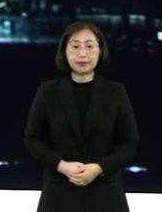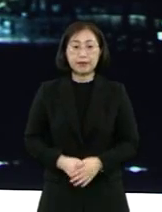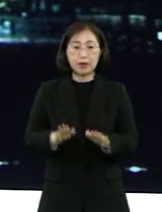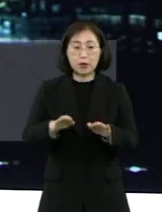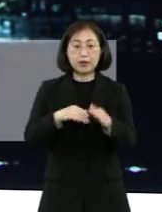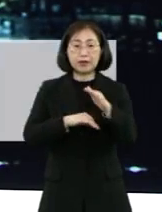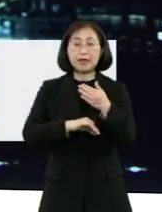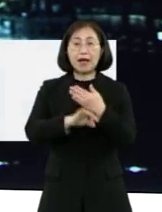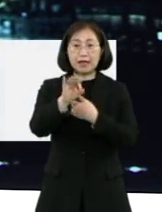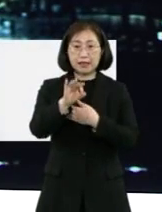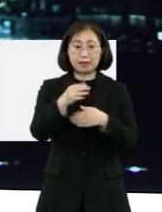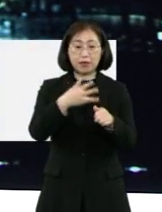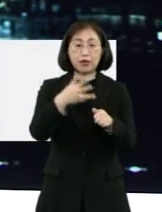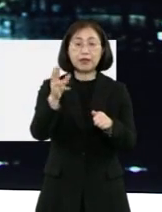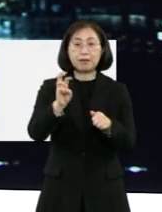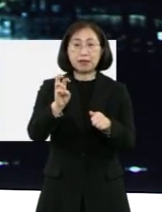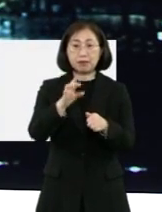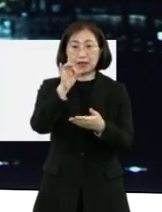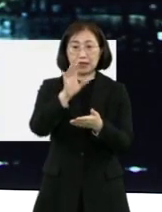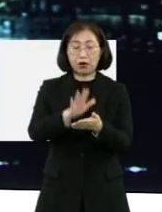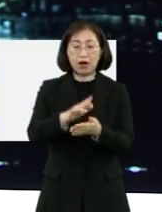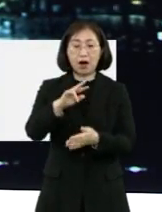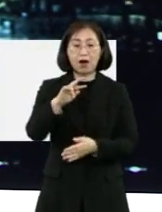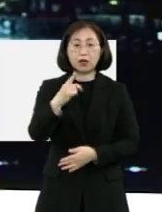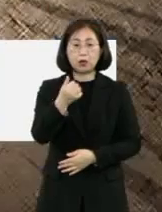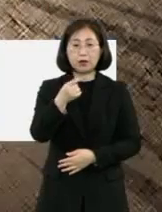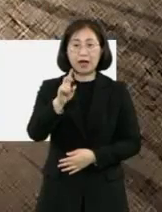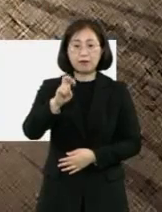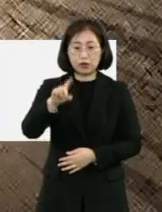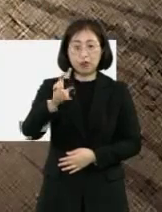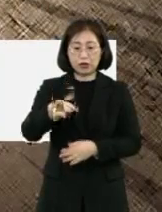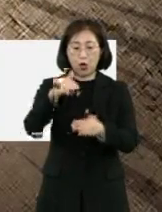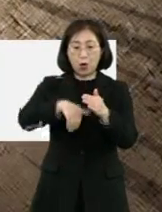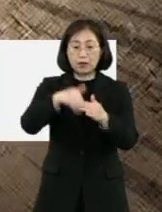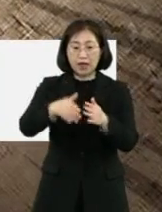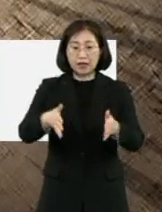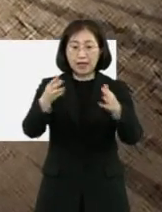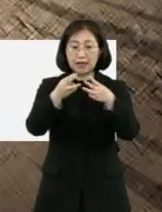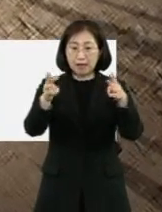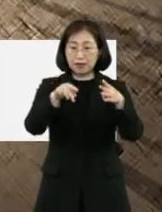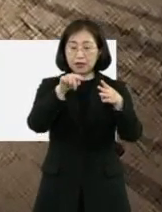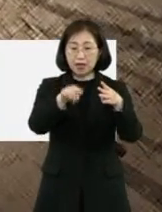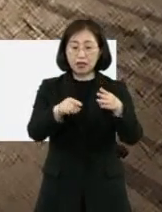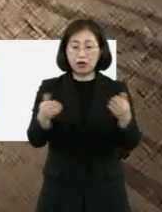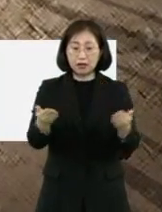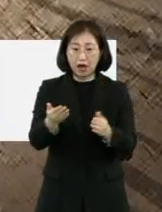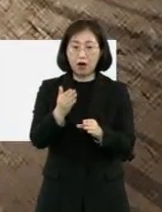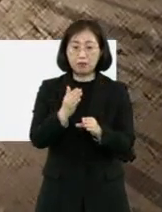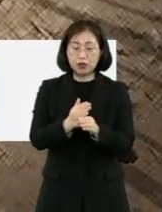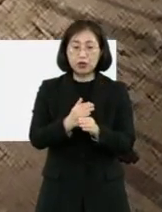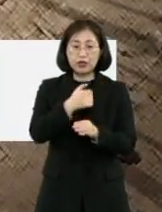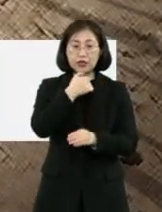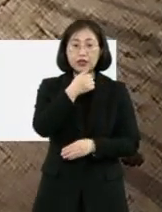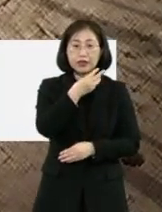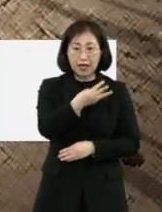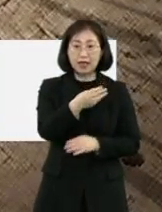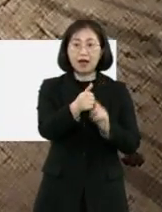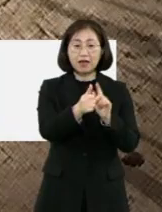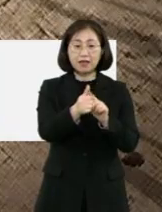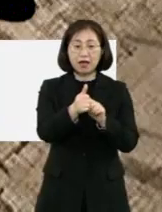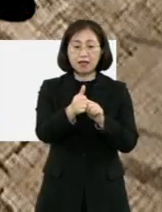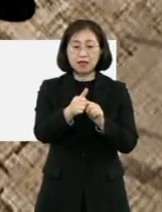오늘 오전 8시 반쯤 천안시 동남구 근린상가 공사현장 3층에서 작업중이던 53 4 a 씨가